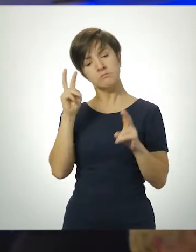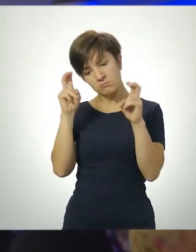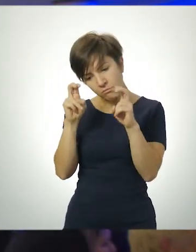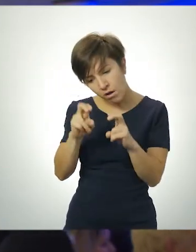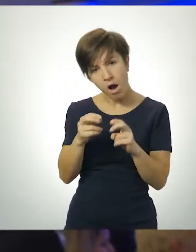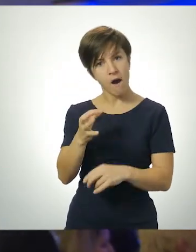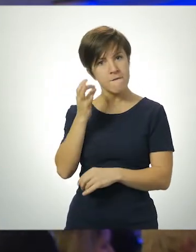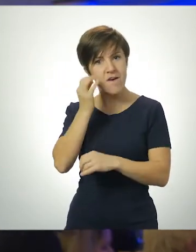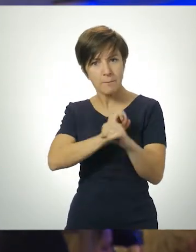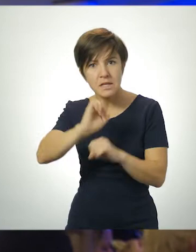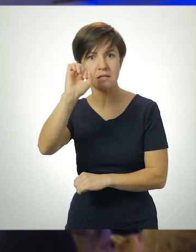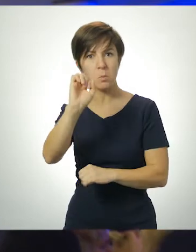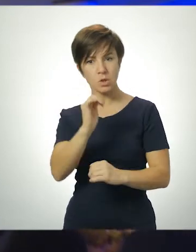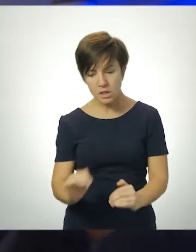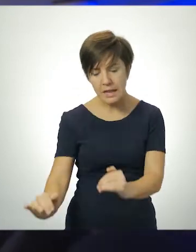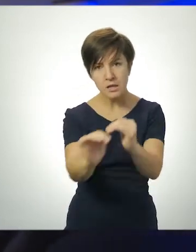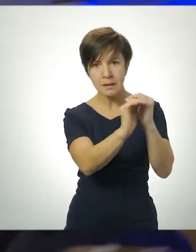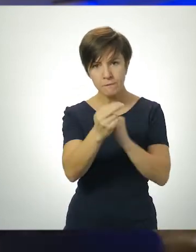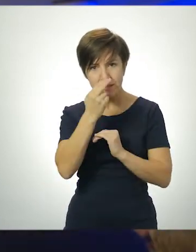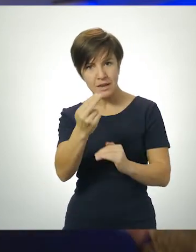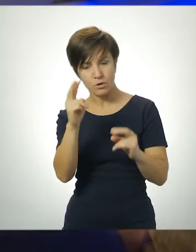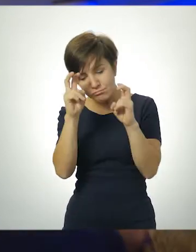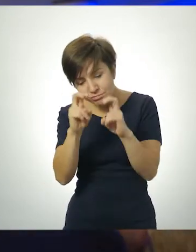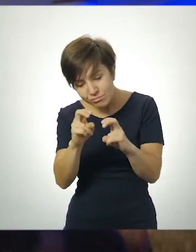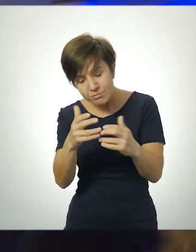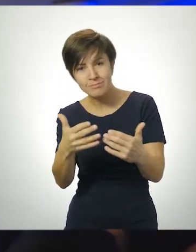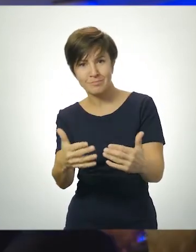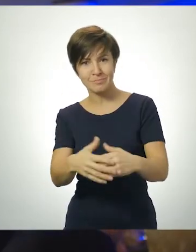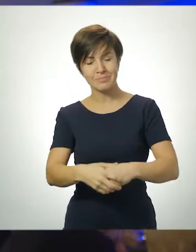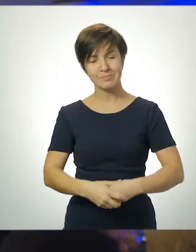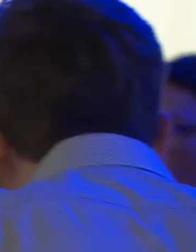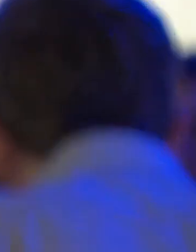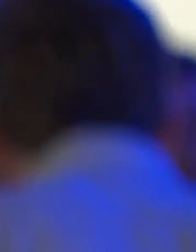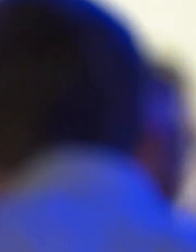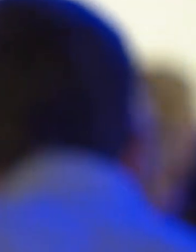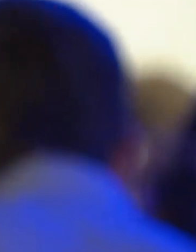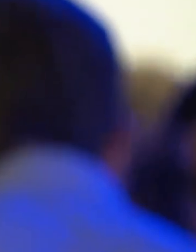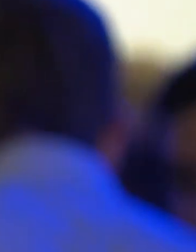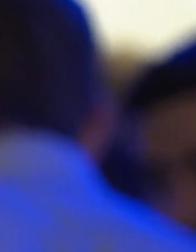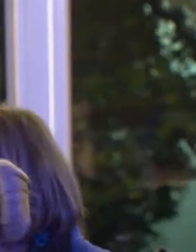intensiven Auseinandersetzung mit Feminismus und mit Gleichberechtigung in der Gesellschaft heute geführt.